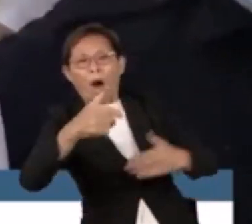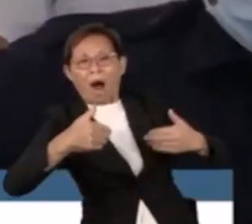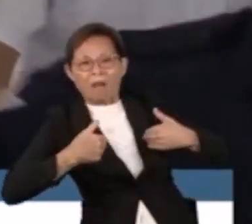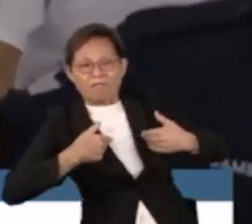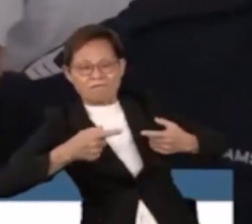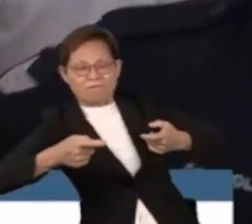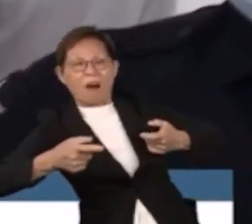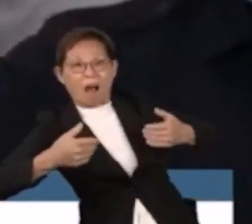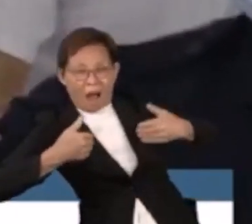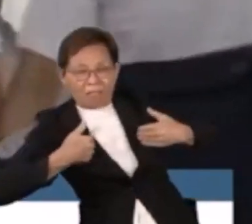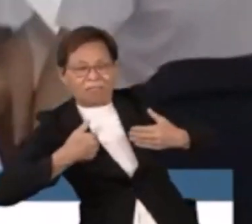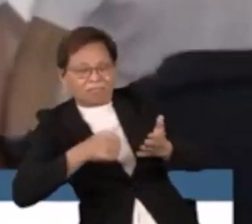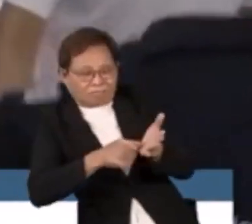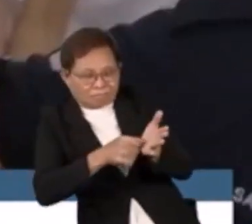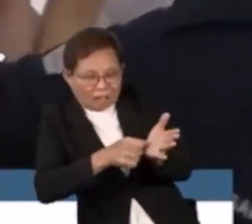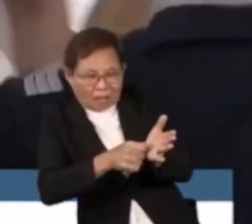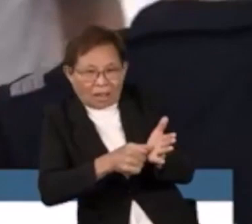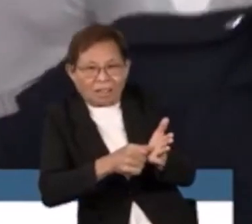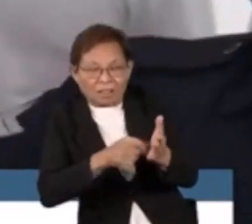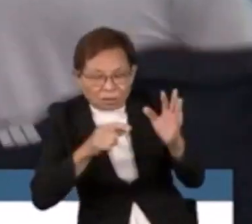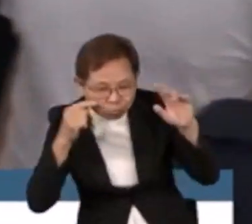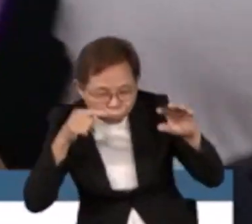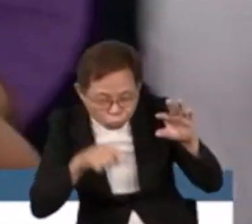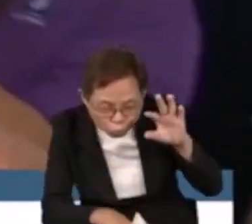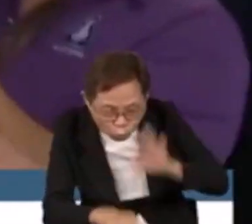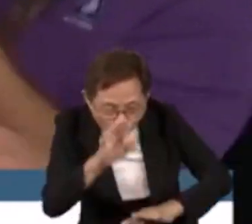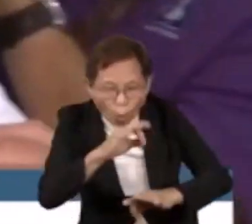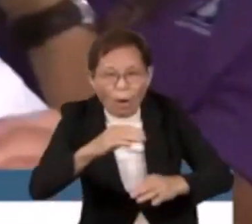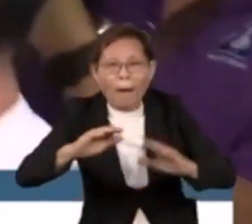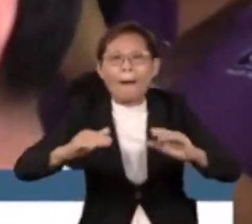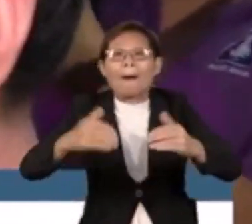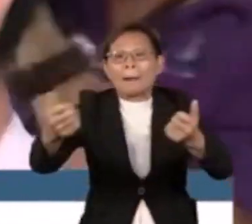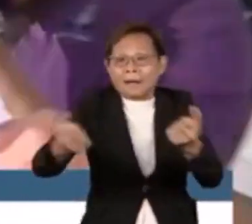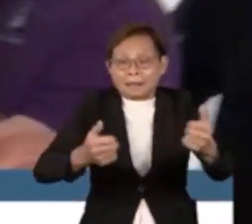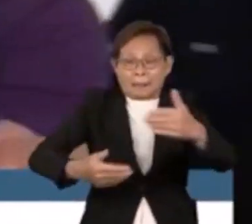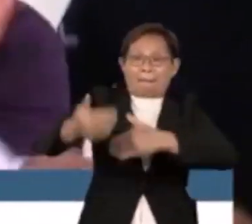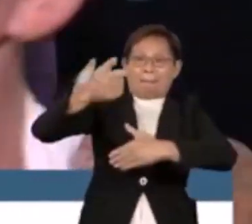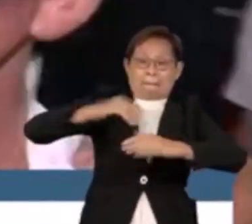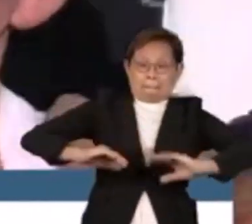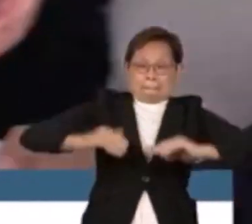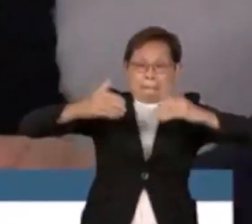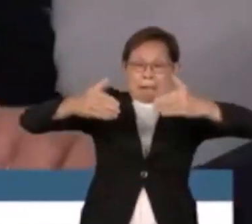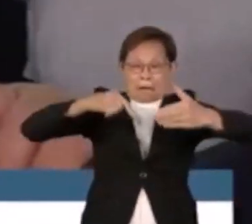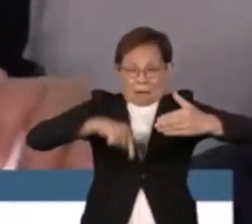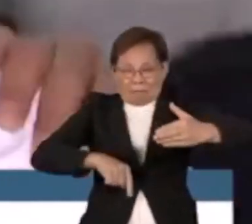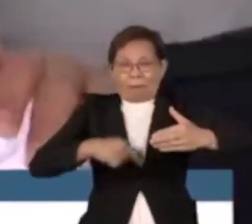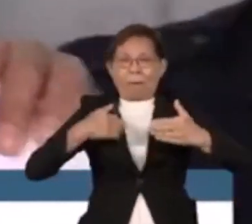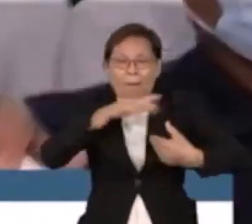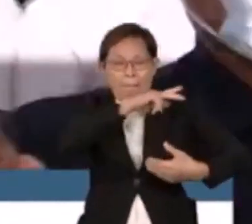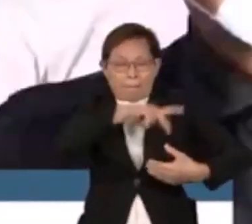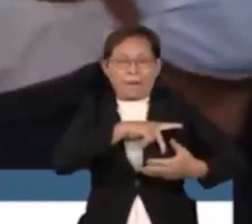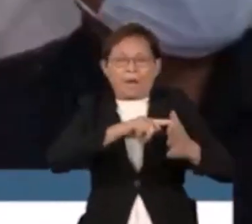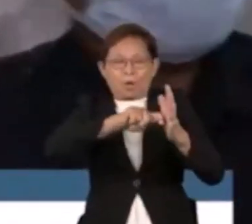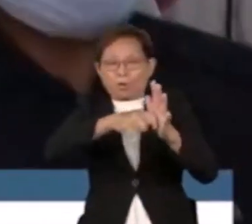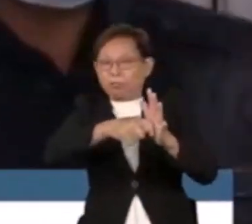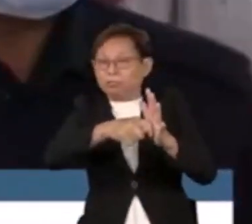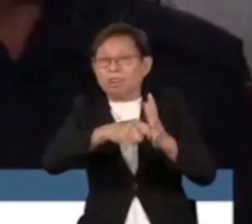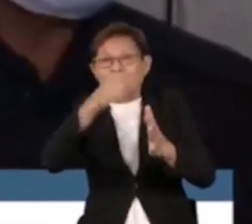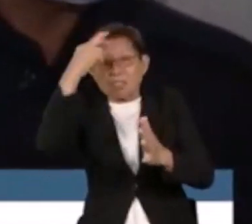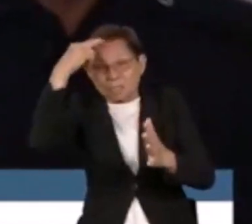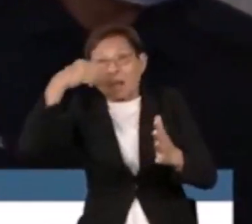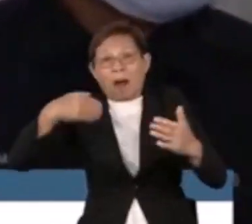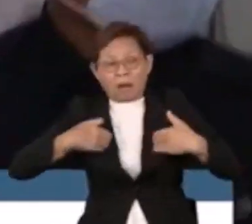terhadap dada yang dijumpai dalam Bonet kereta fakta bahwa tertuduh memiliki kunci kereta itu tidak cukup